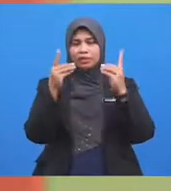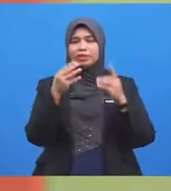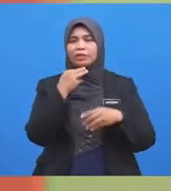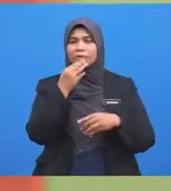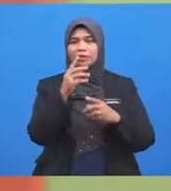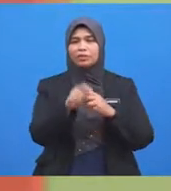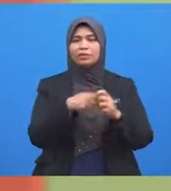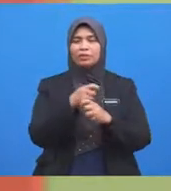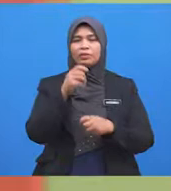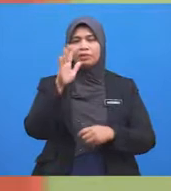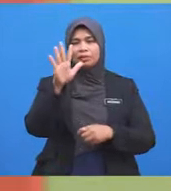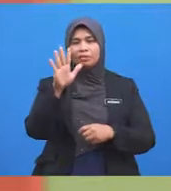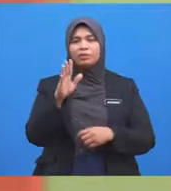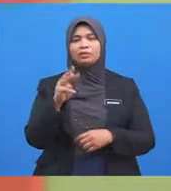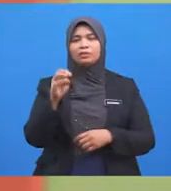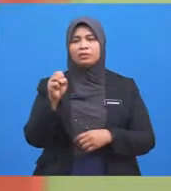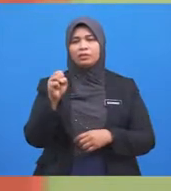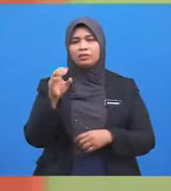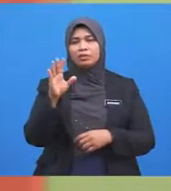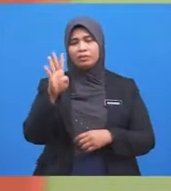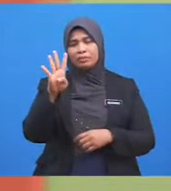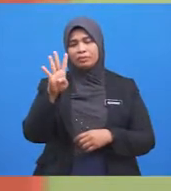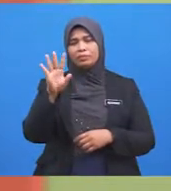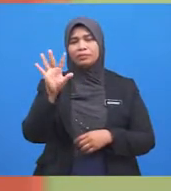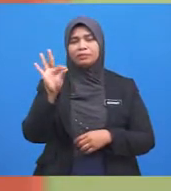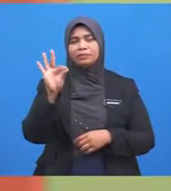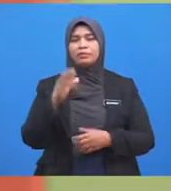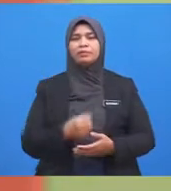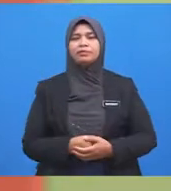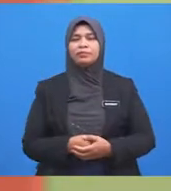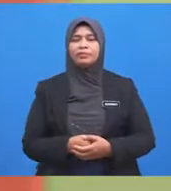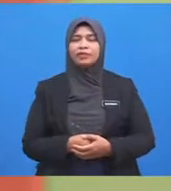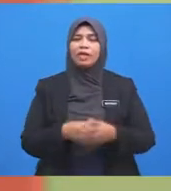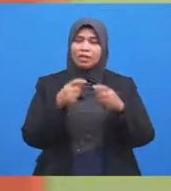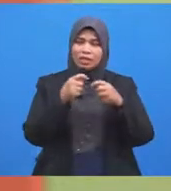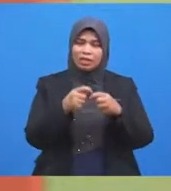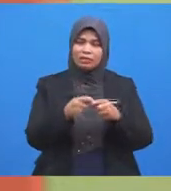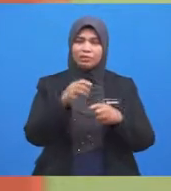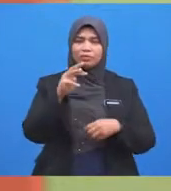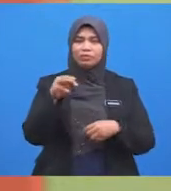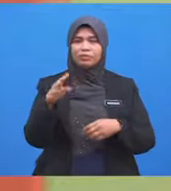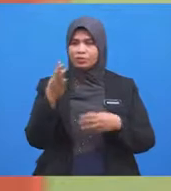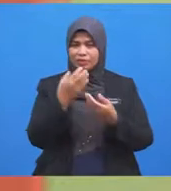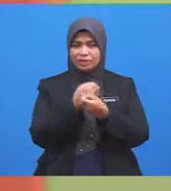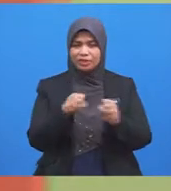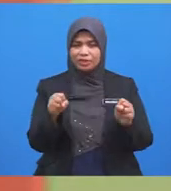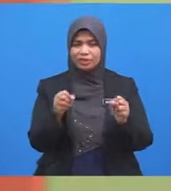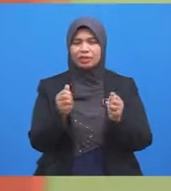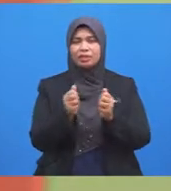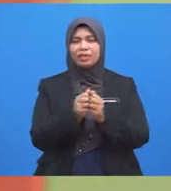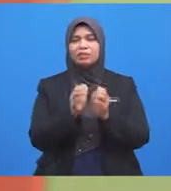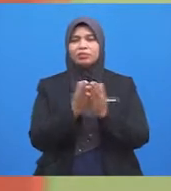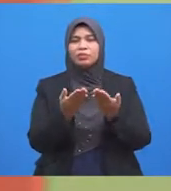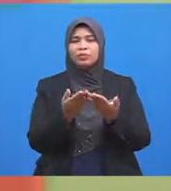tahun 5 muka surat 49. Tentu murid-murid sudah bersiap sedia dengan buku